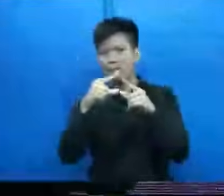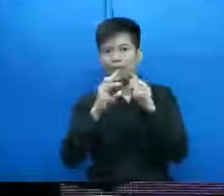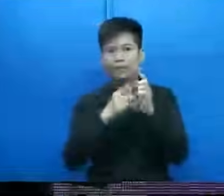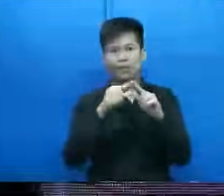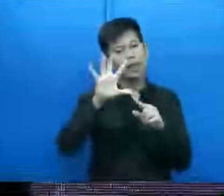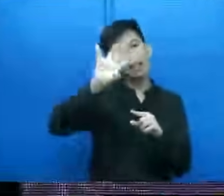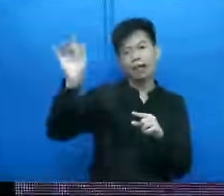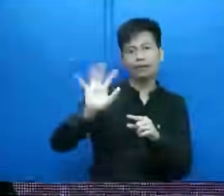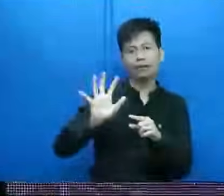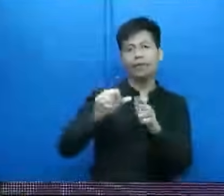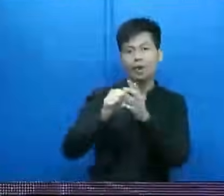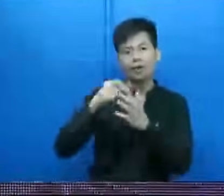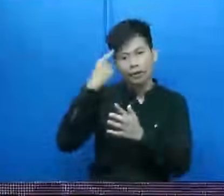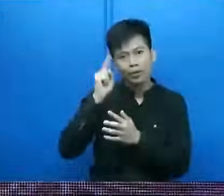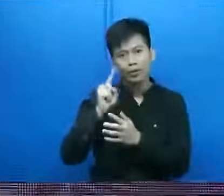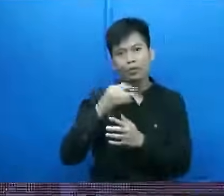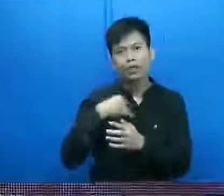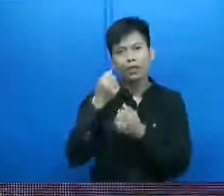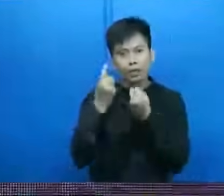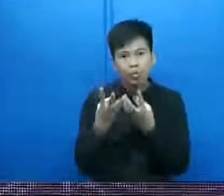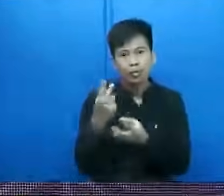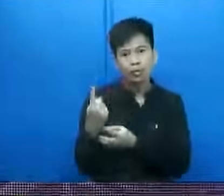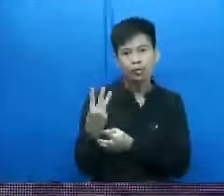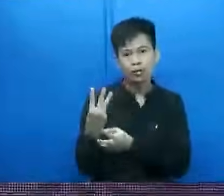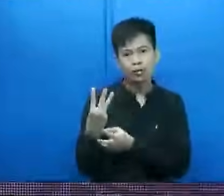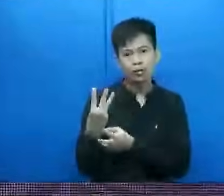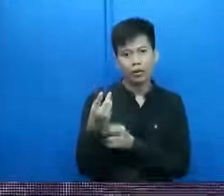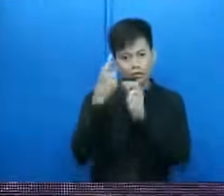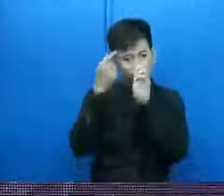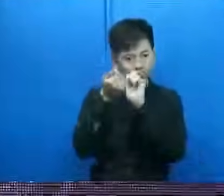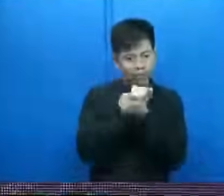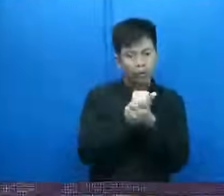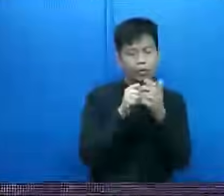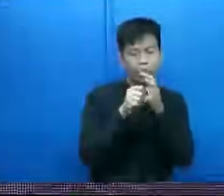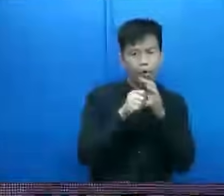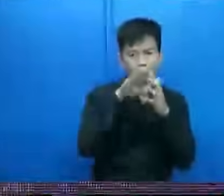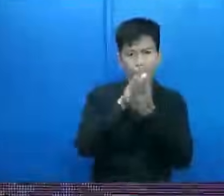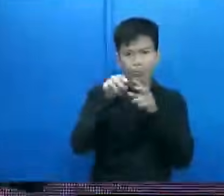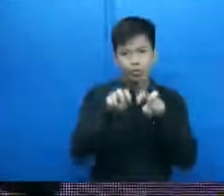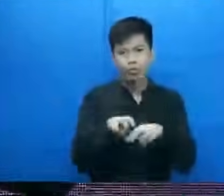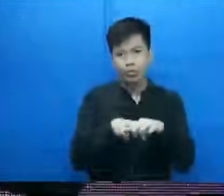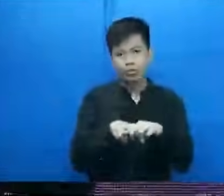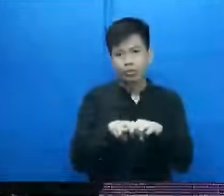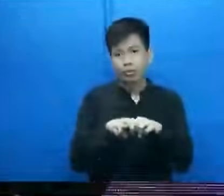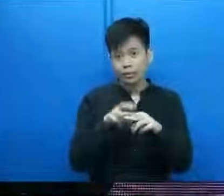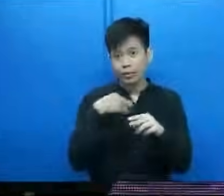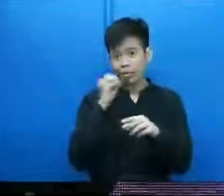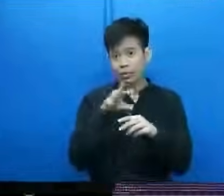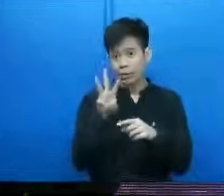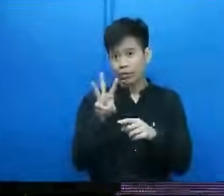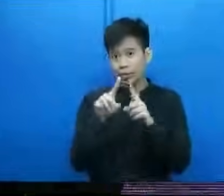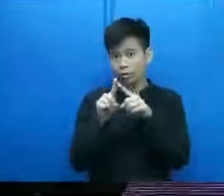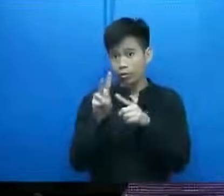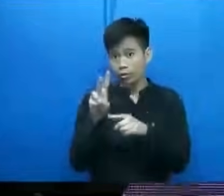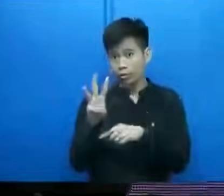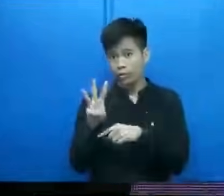Tolong pikirkan dulu. Saya hitung sampai 3. Kalau anda sudah berubah pikiran, tolong langsung duduk ya. Langsung duduk. Saya hitung sampai 3 ya. Siap-siap ya. 1,